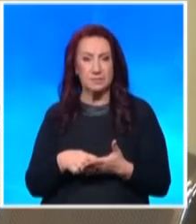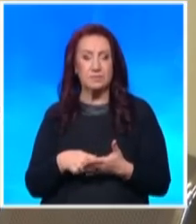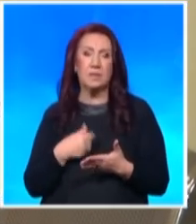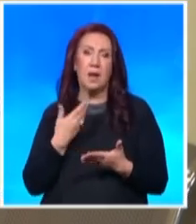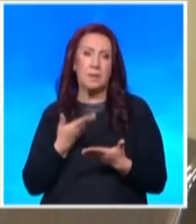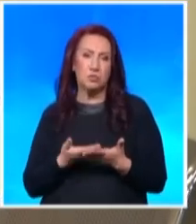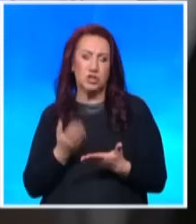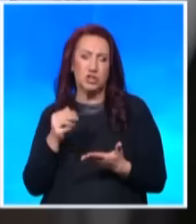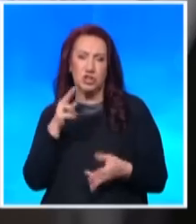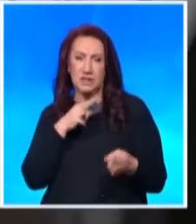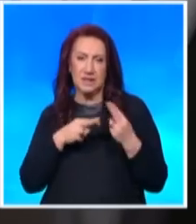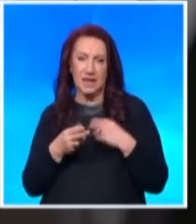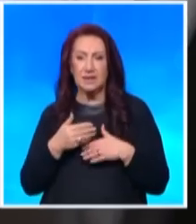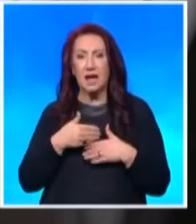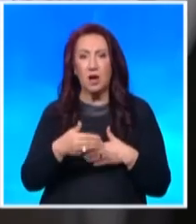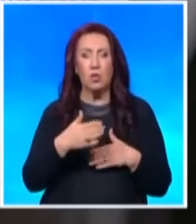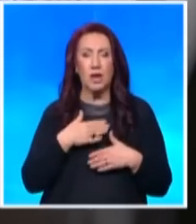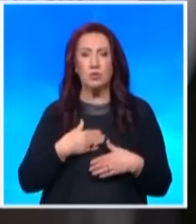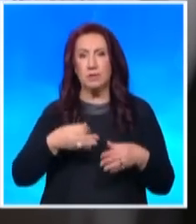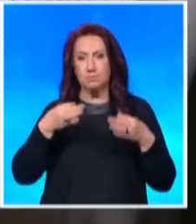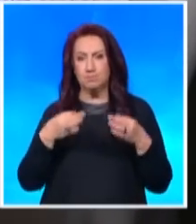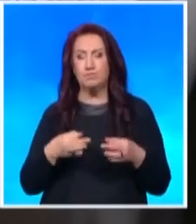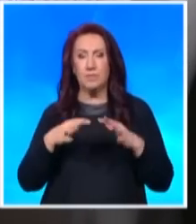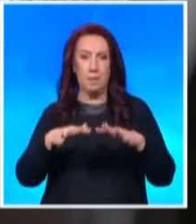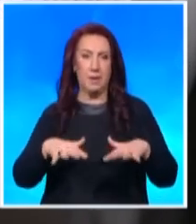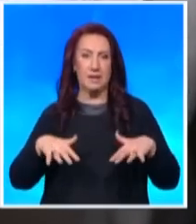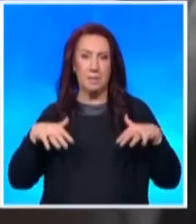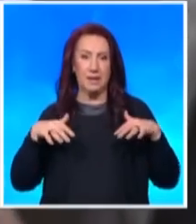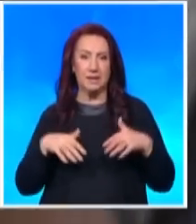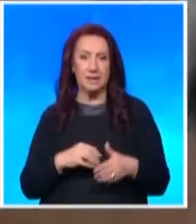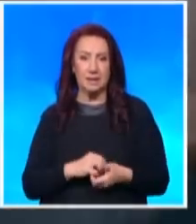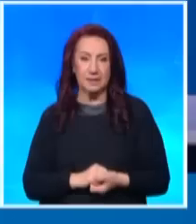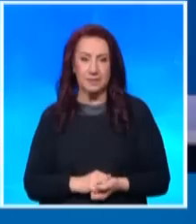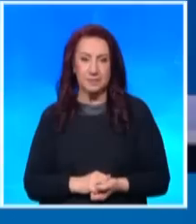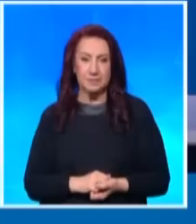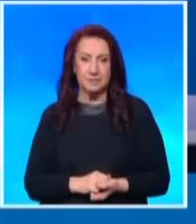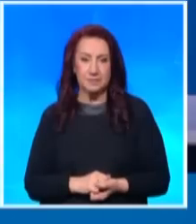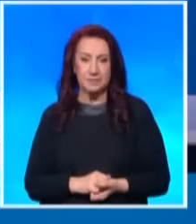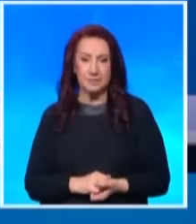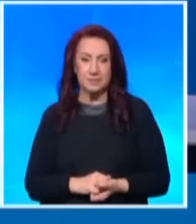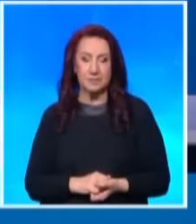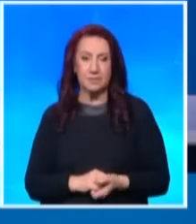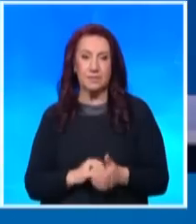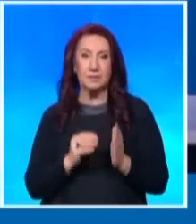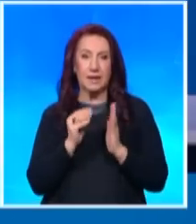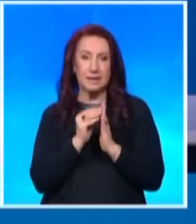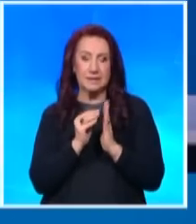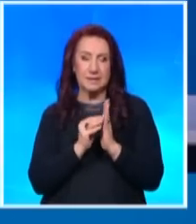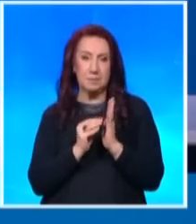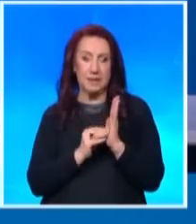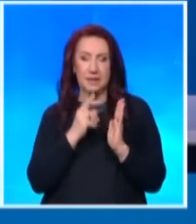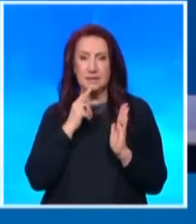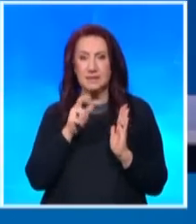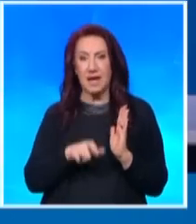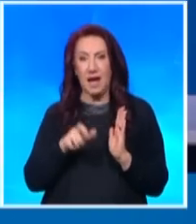едва когато има действащ парламент. За БТВ новините Леда Цветкова. Сметките за парно са